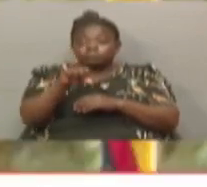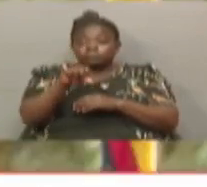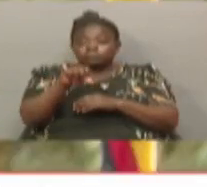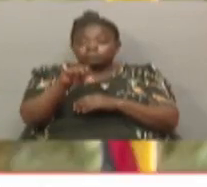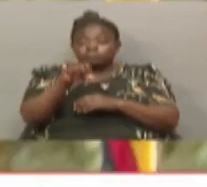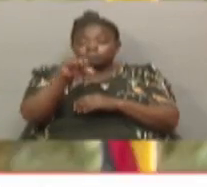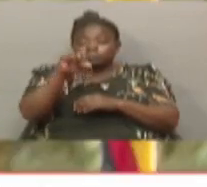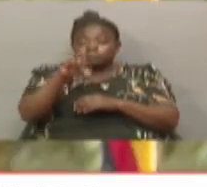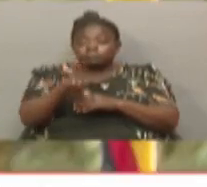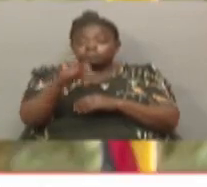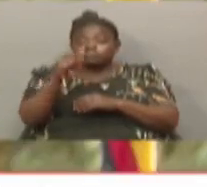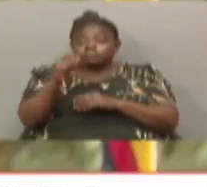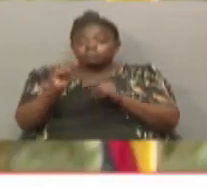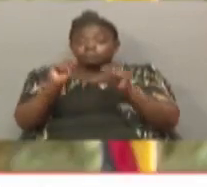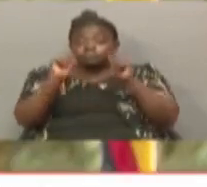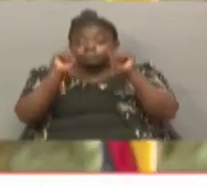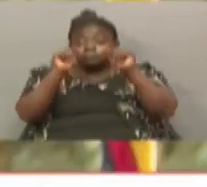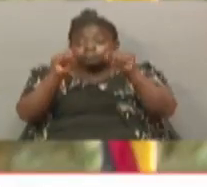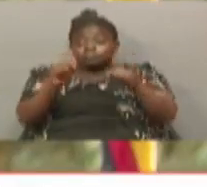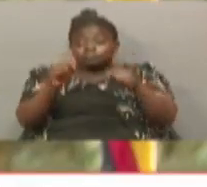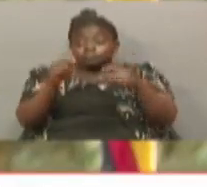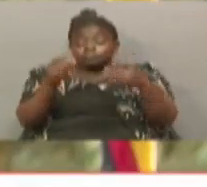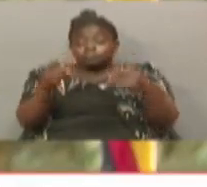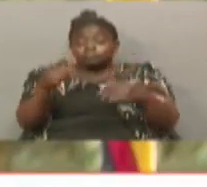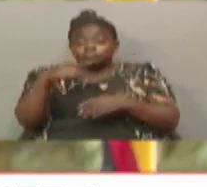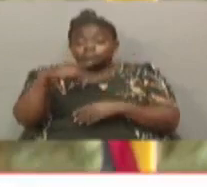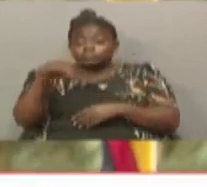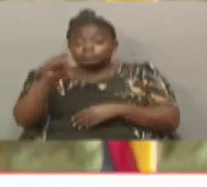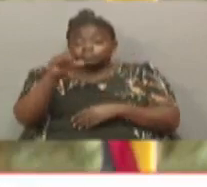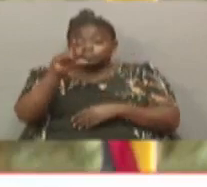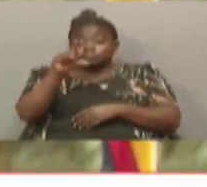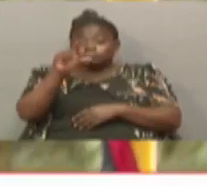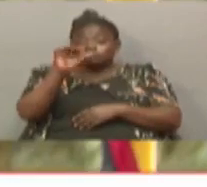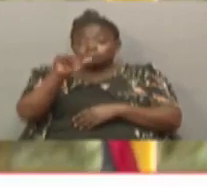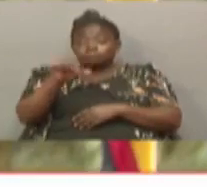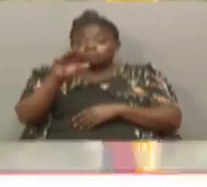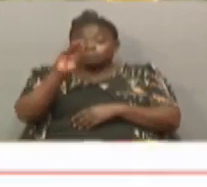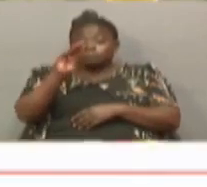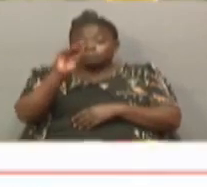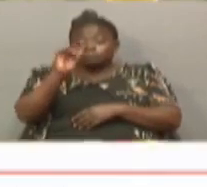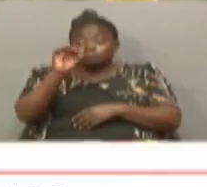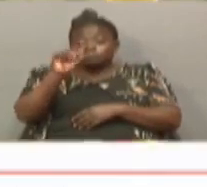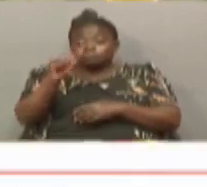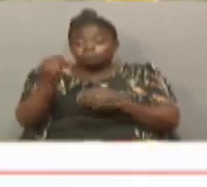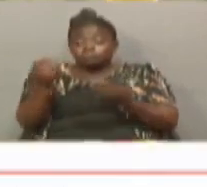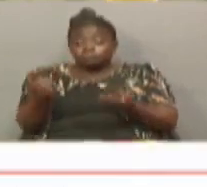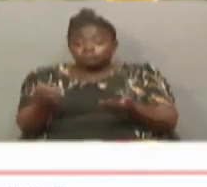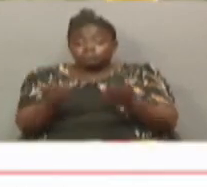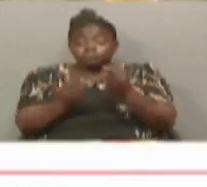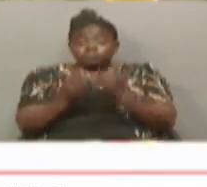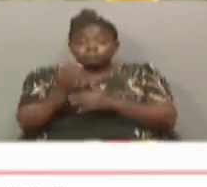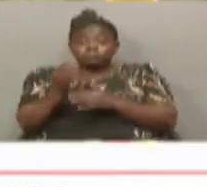Nali mpiseeyo, nali ngenda Libya ne mpita ewa Professor